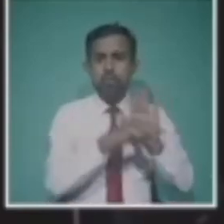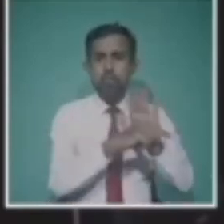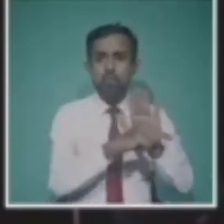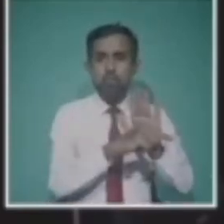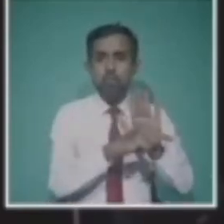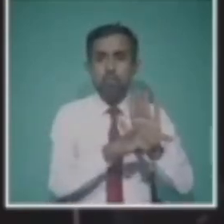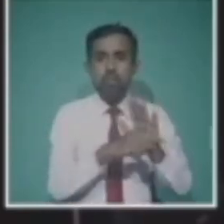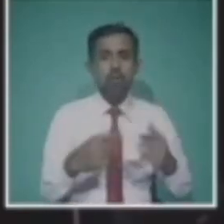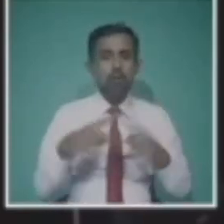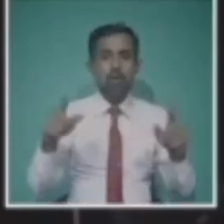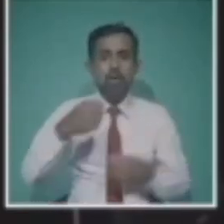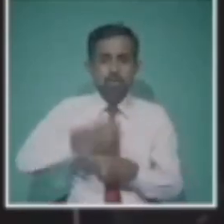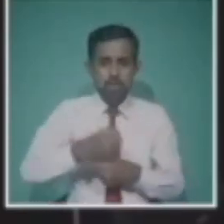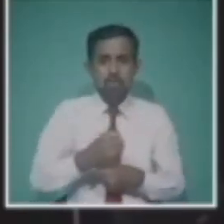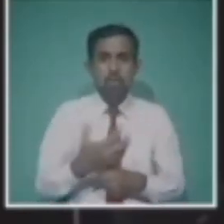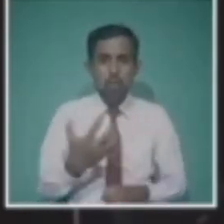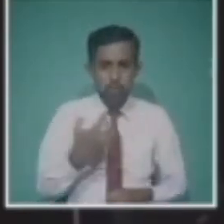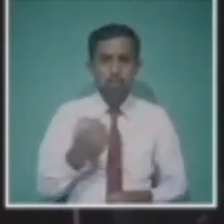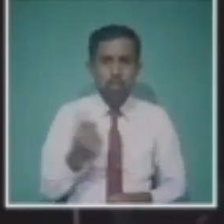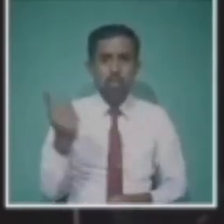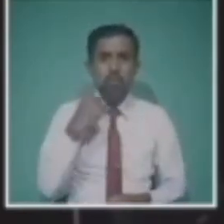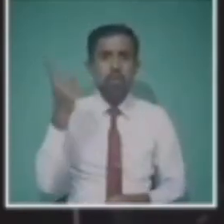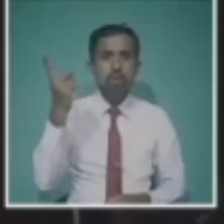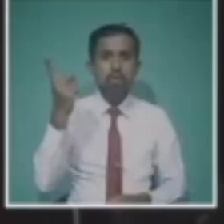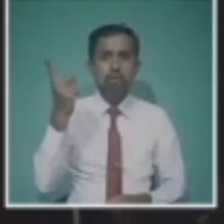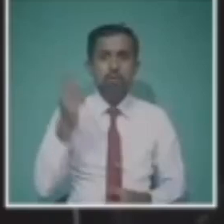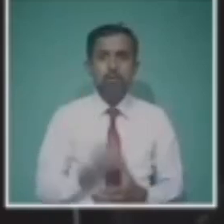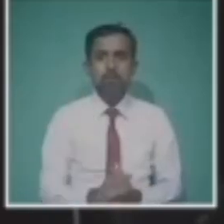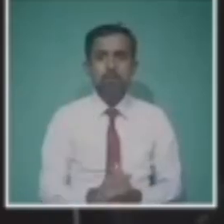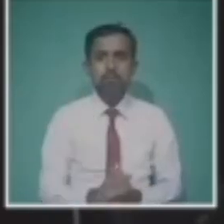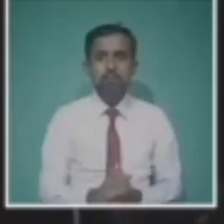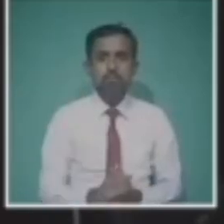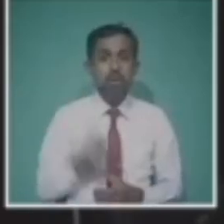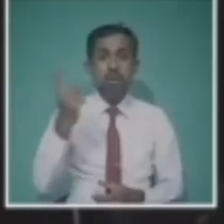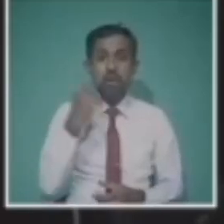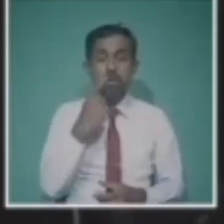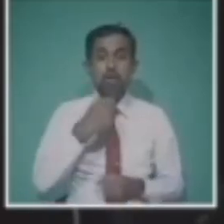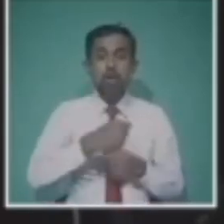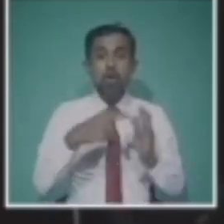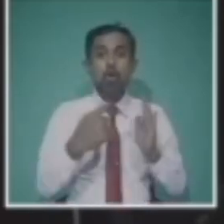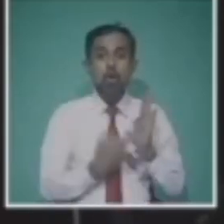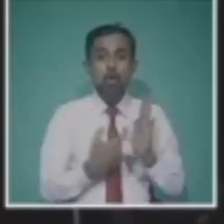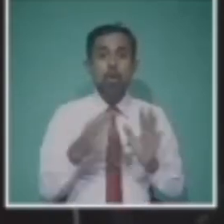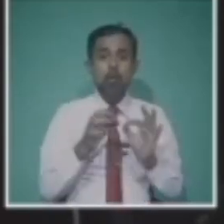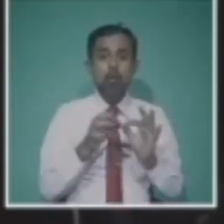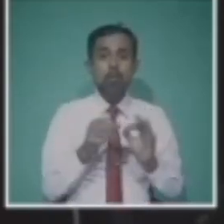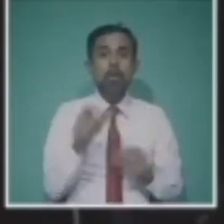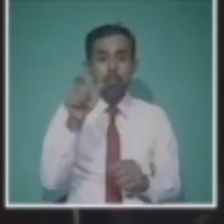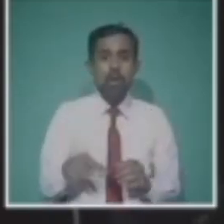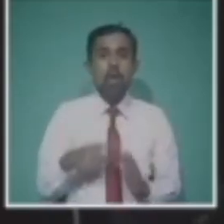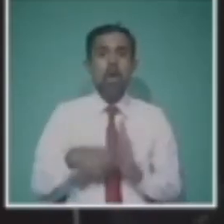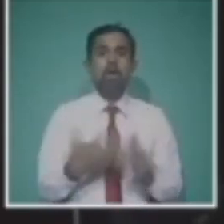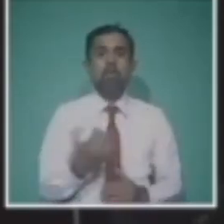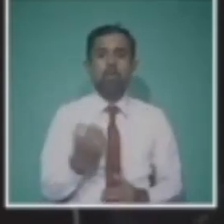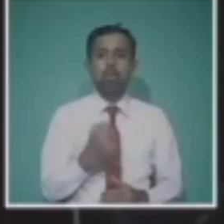නැගෙනහිරට වෙනම රාජ්‍යයක් ඕනේ කියනවා යා. ඒකට එයා කියනවා ගෝර්බචෝෆ් කෙනෙක් ලංකාවට ඕනේ